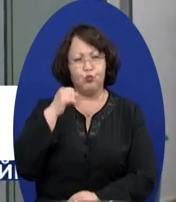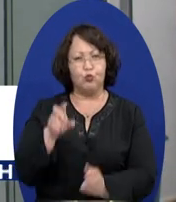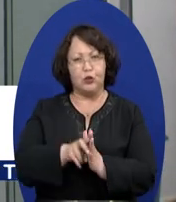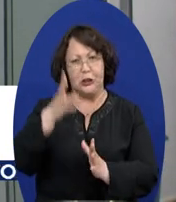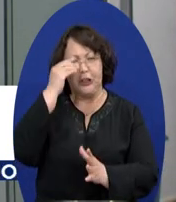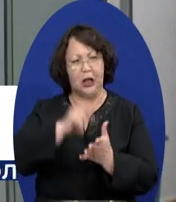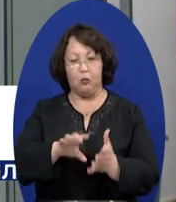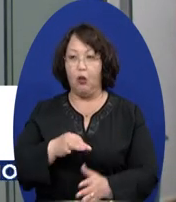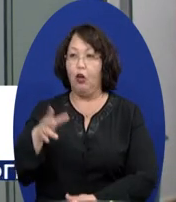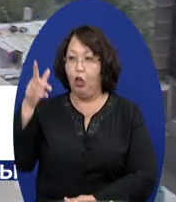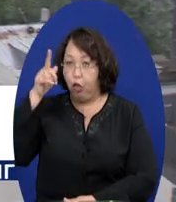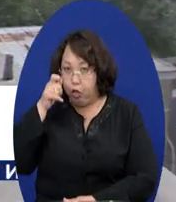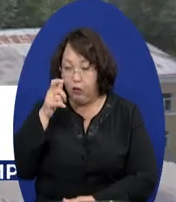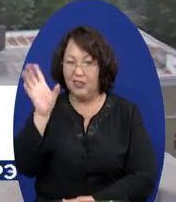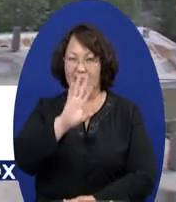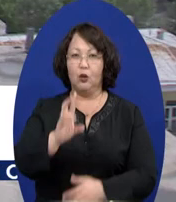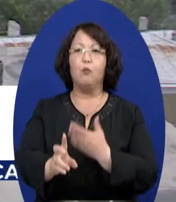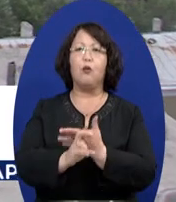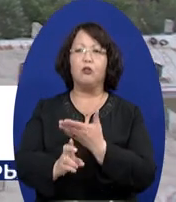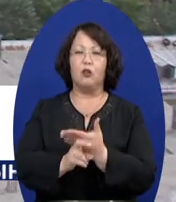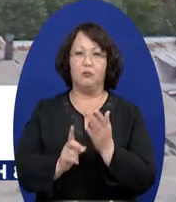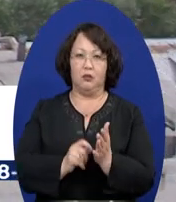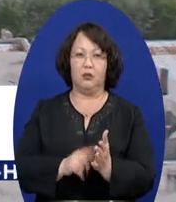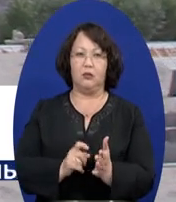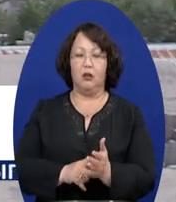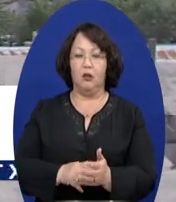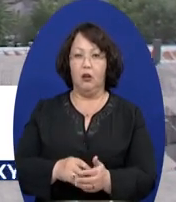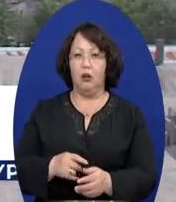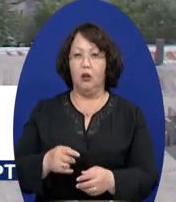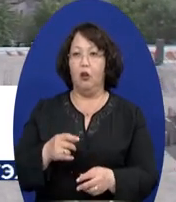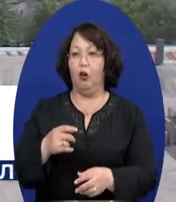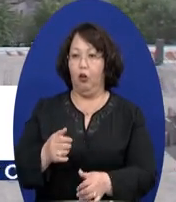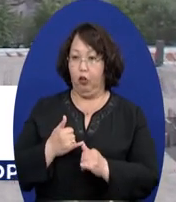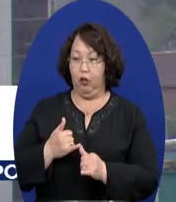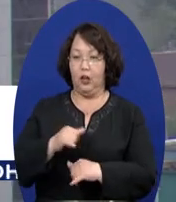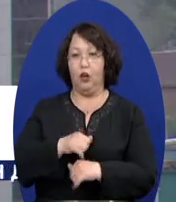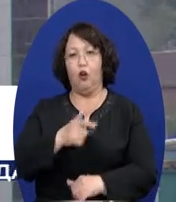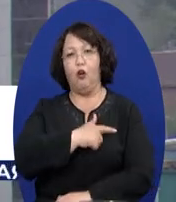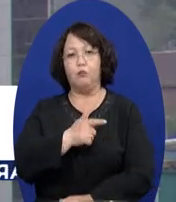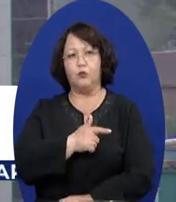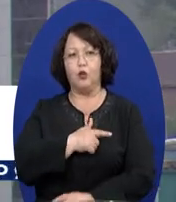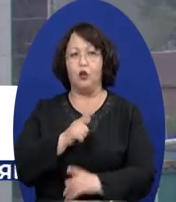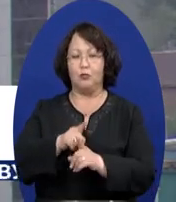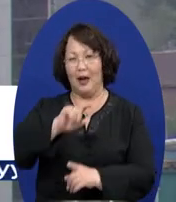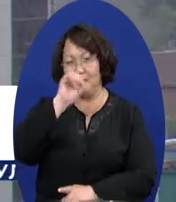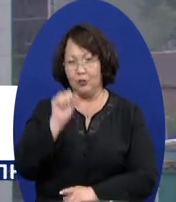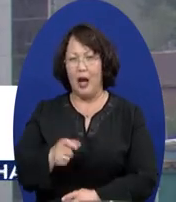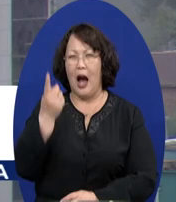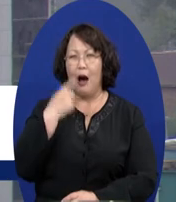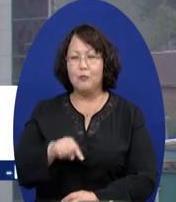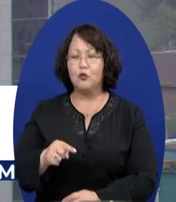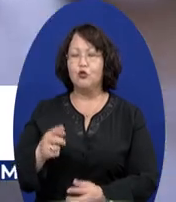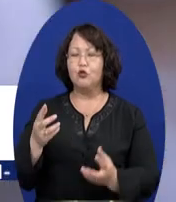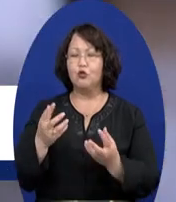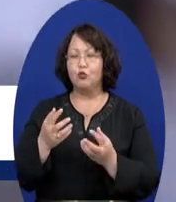юм сагдагийн байгууллагаас анхааруулж байна. Энэ төрлийн гэмт хэрэг тохирсон иргэний гомдлын дагуух асуудал хамгийн багадаа 6 сар түүнээс дээш